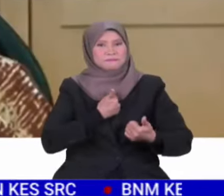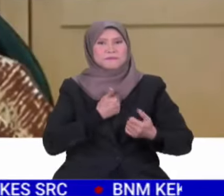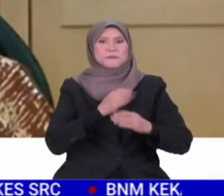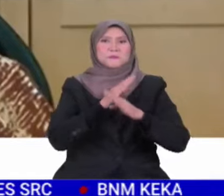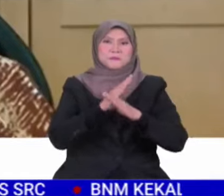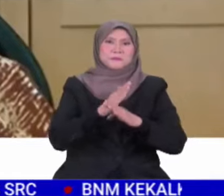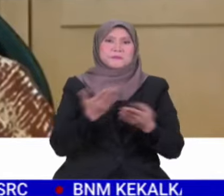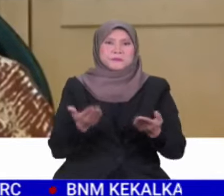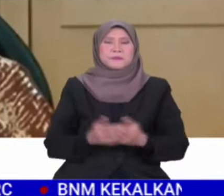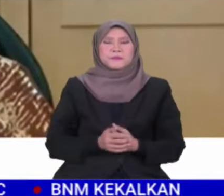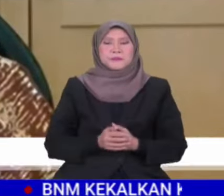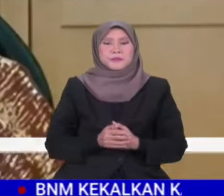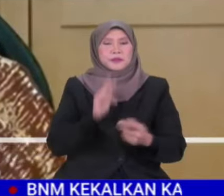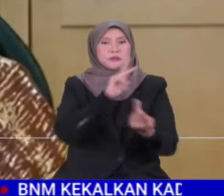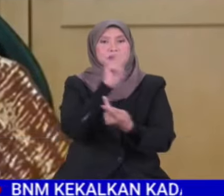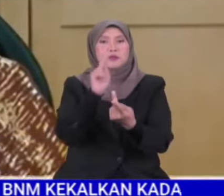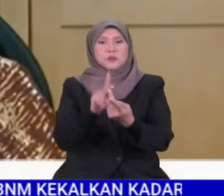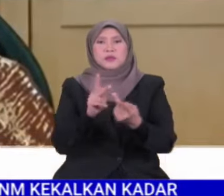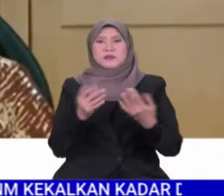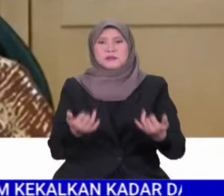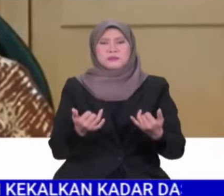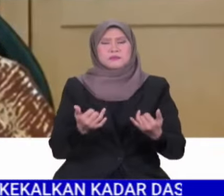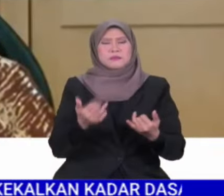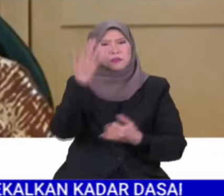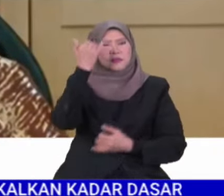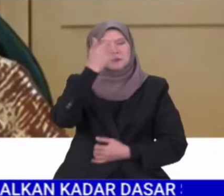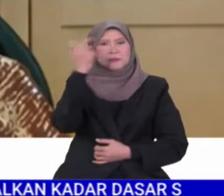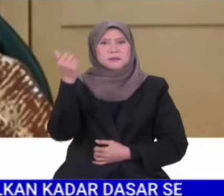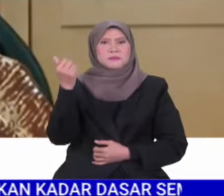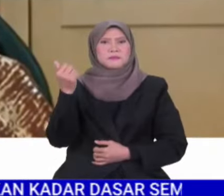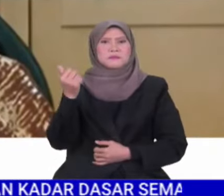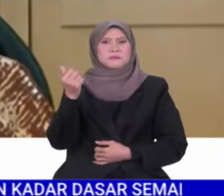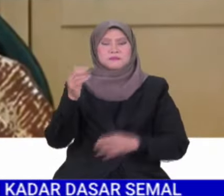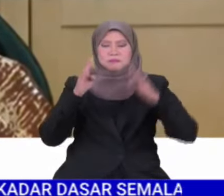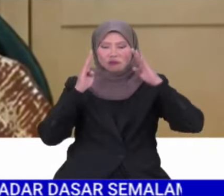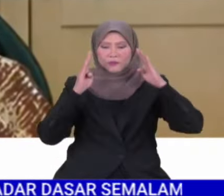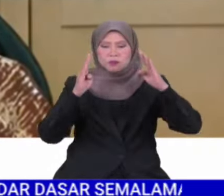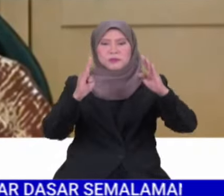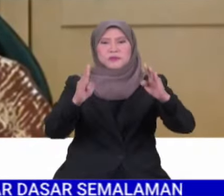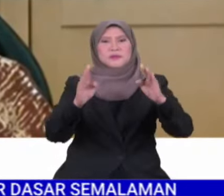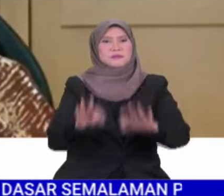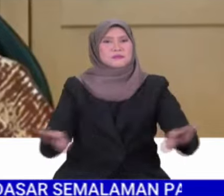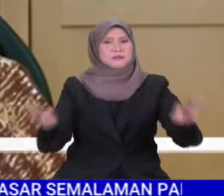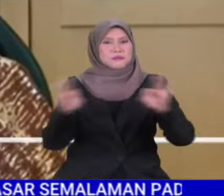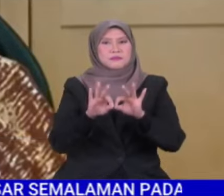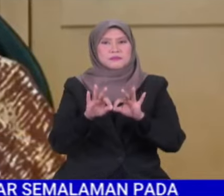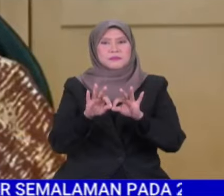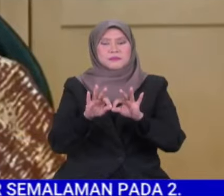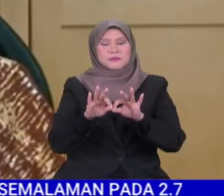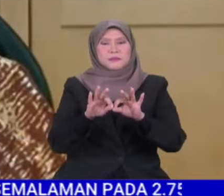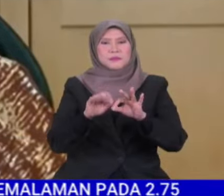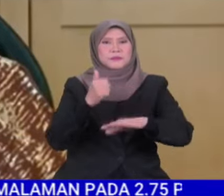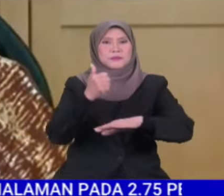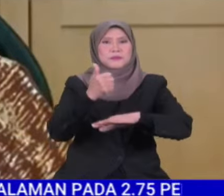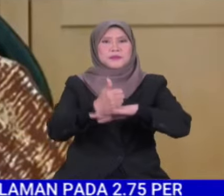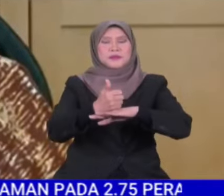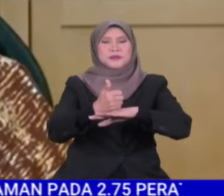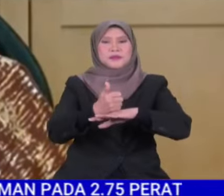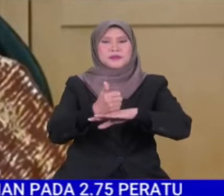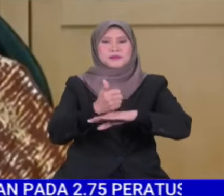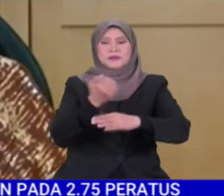amat bersesuaian pada waktu ini kerana kalau kita lihat fokus utama adalah untuk membina